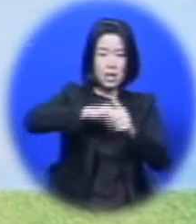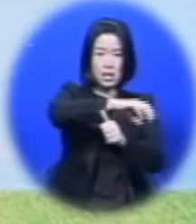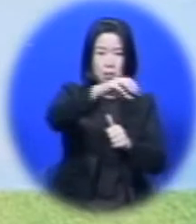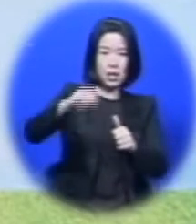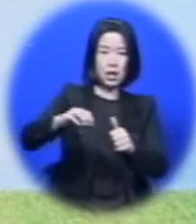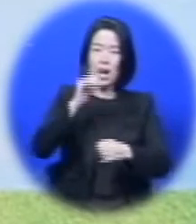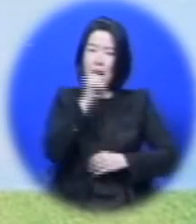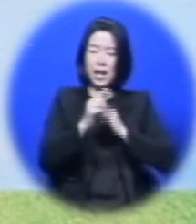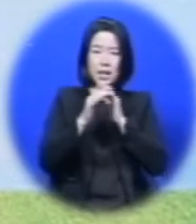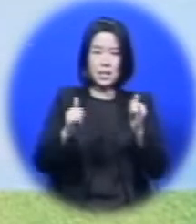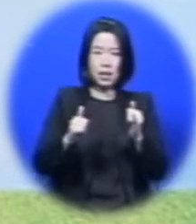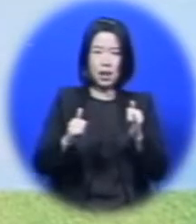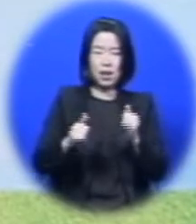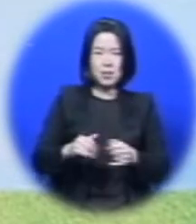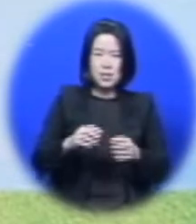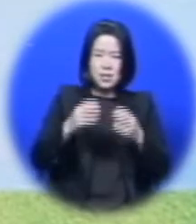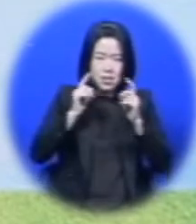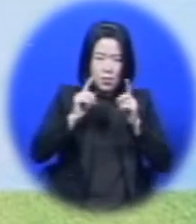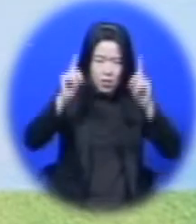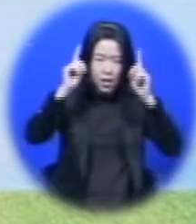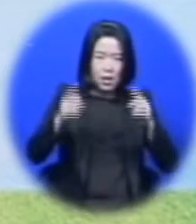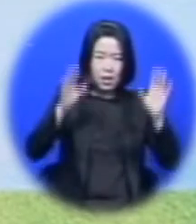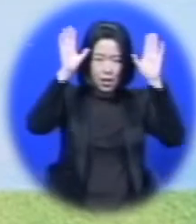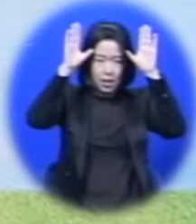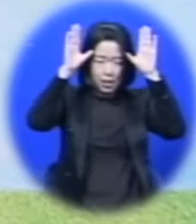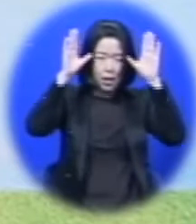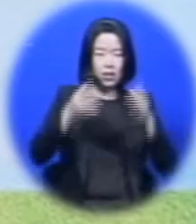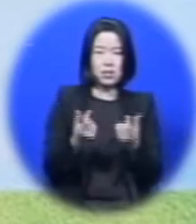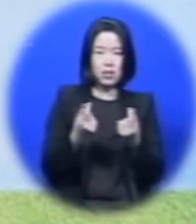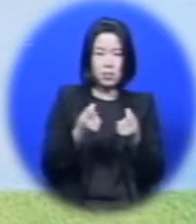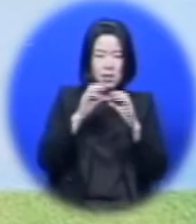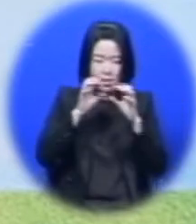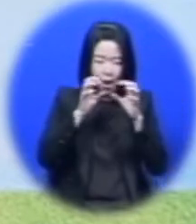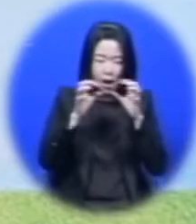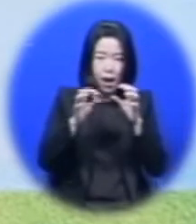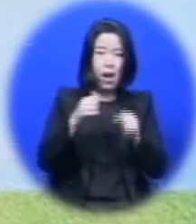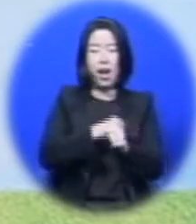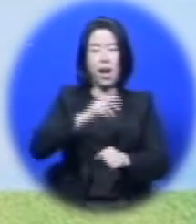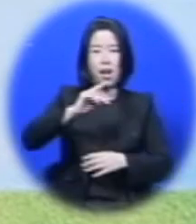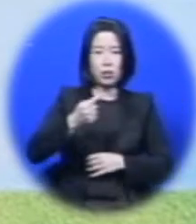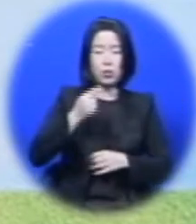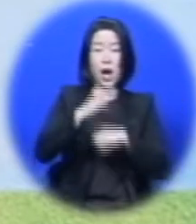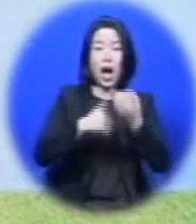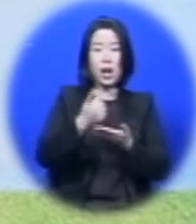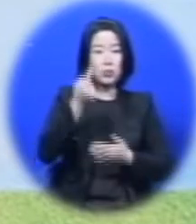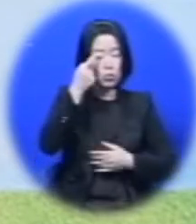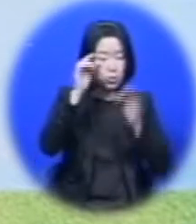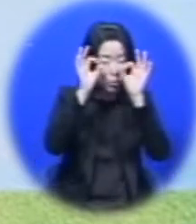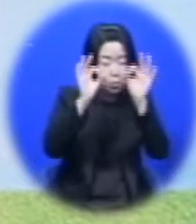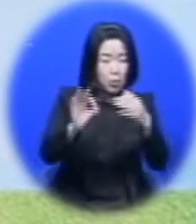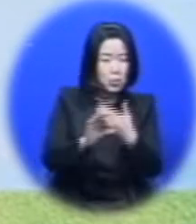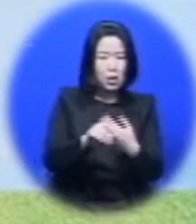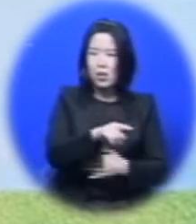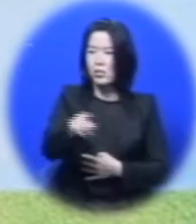자가 아주 성난 개들처럼 으르렁거린다 하더라도 하나님의 보시는 눈으로 보고 나면